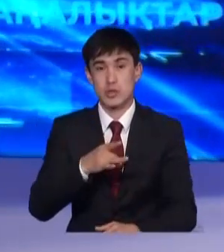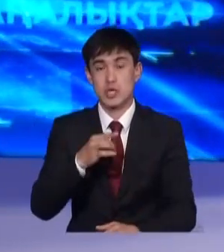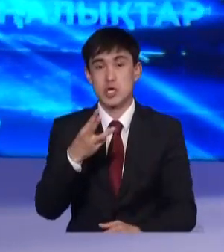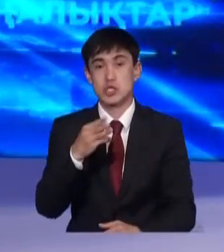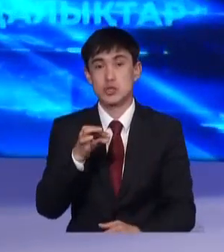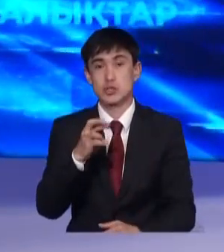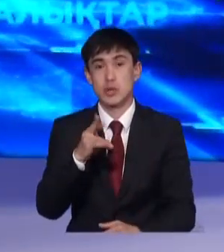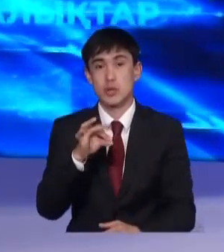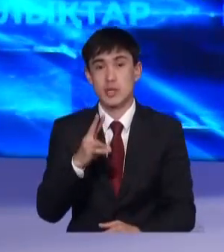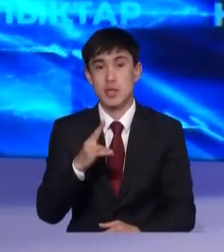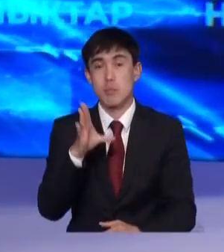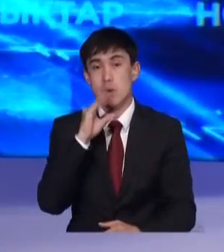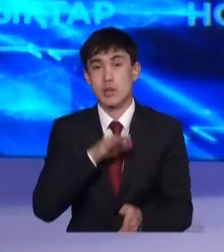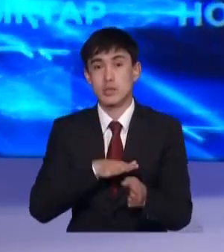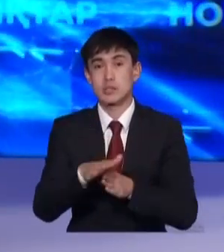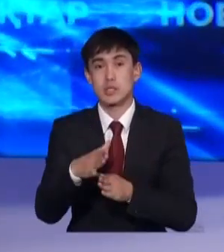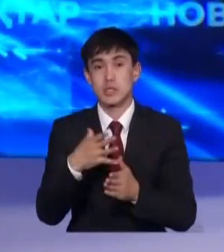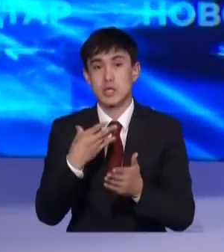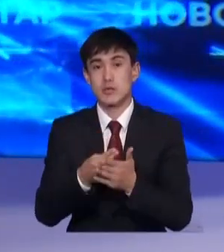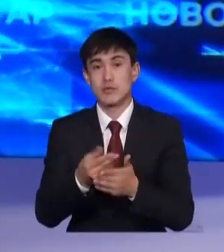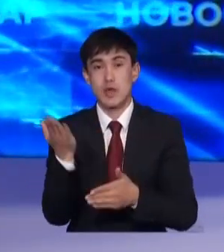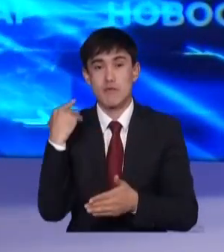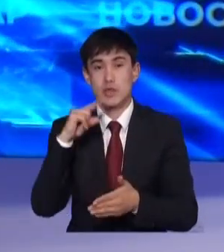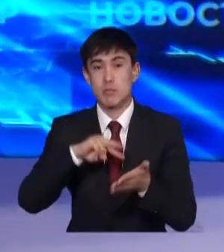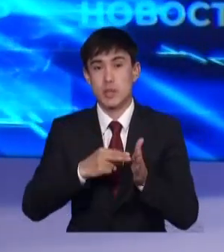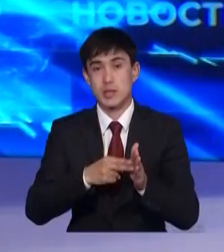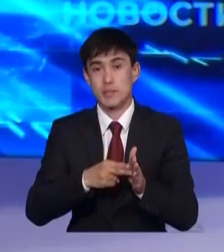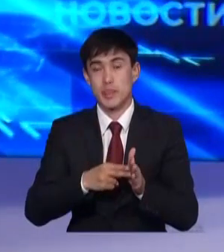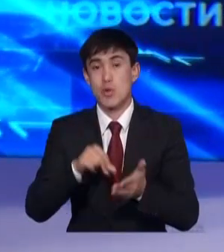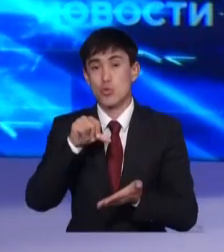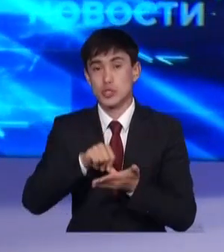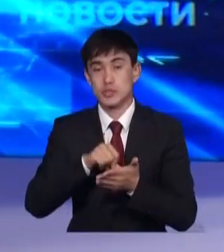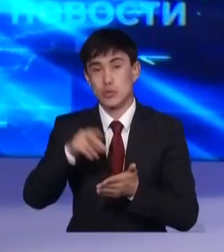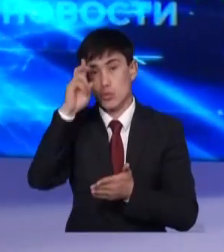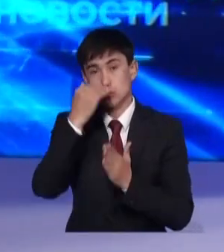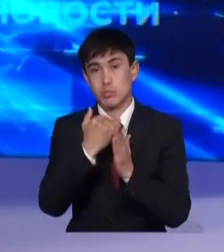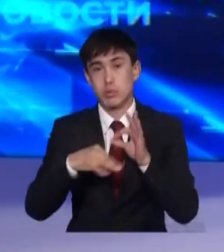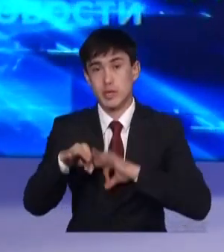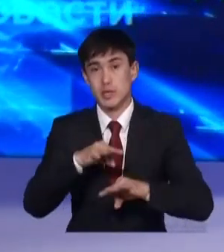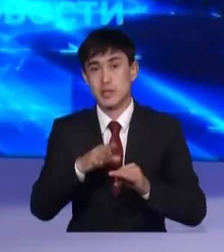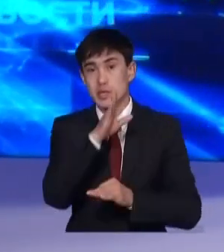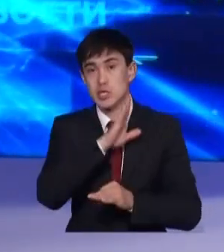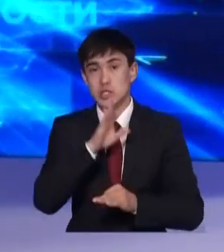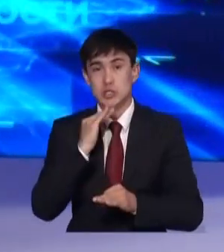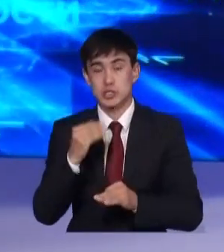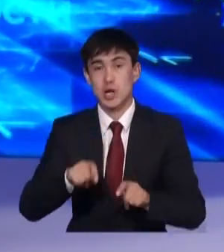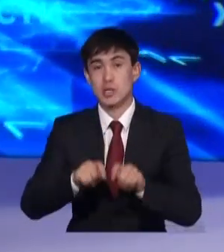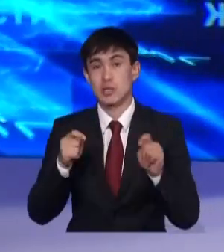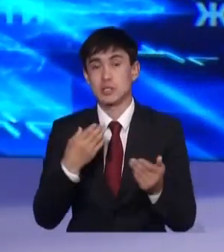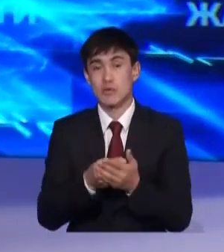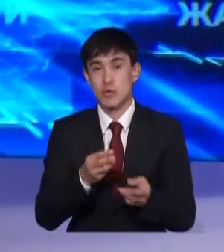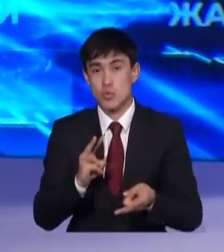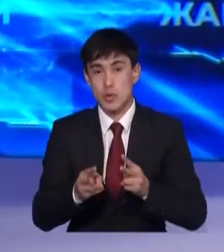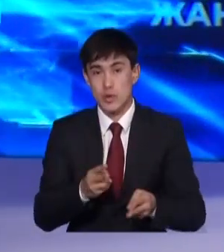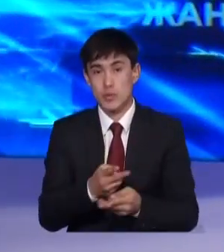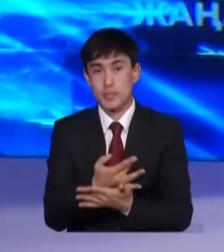сарканд Даулет Хан смогла реализовать давние планы благодаря участию в государственном проекте бизнес следи открыло свою кулинарию с